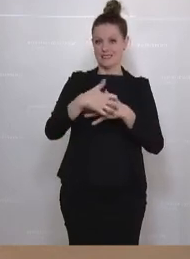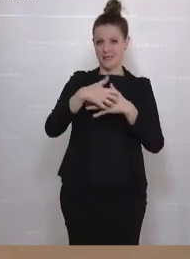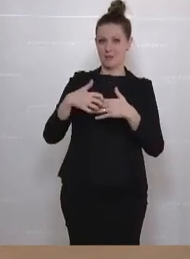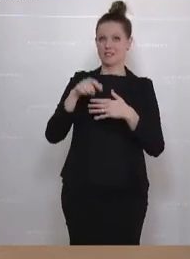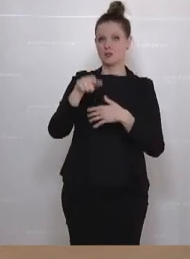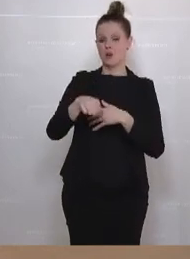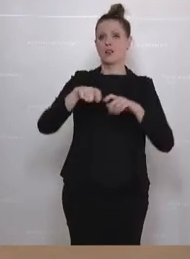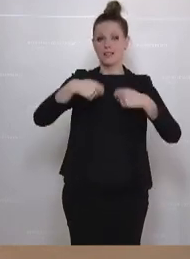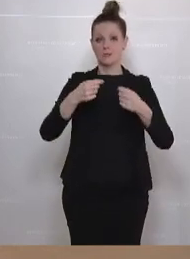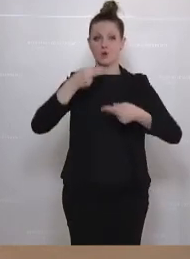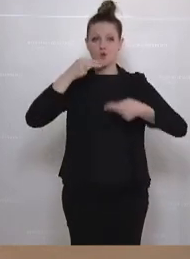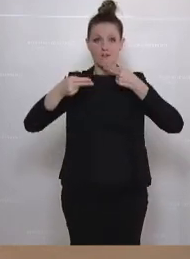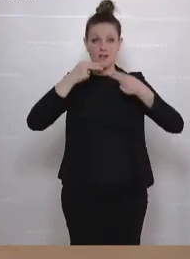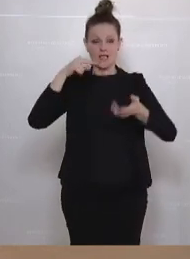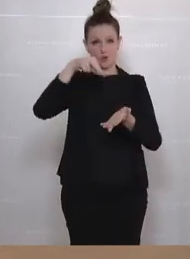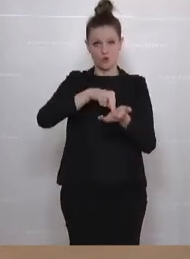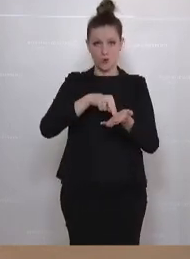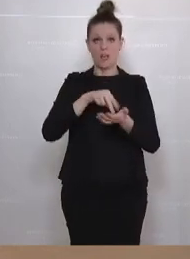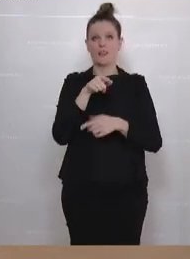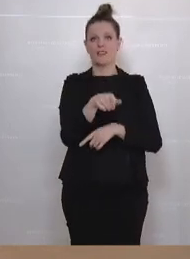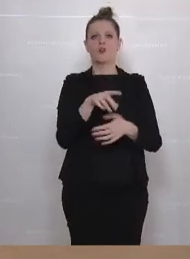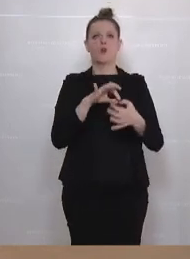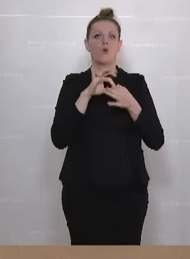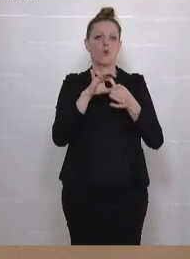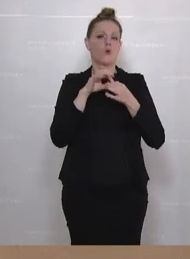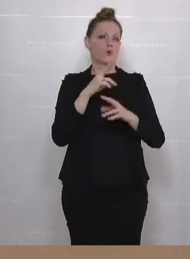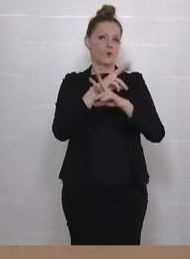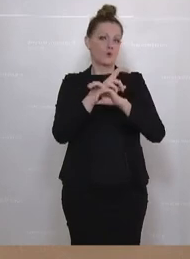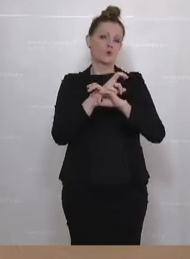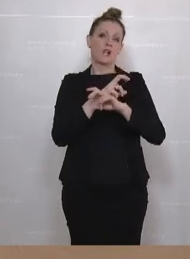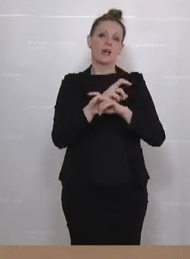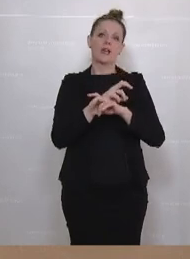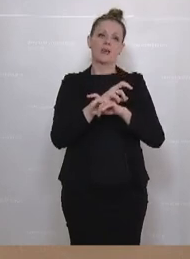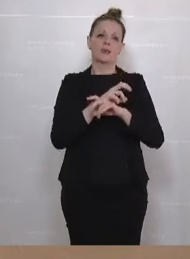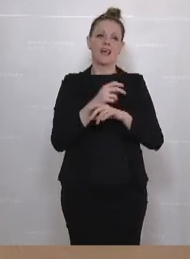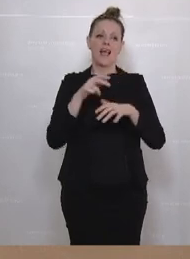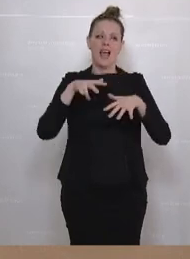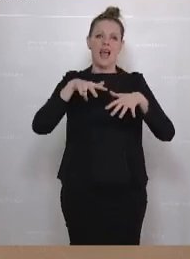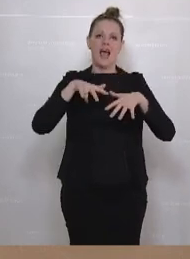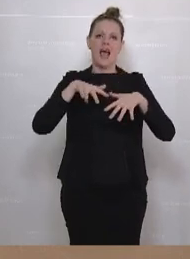eine Pledging-Konferenz zu Syrien statt und Österreich wird da immerhin eine sehr namhafte Summe, nämlich